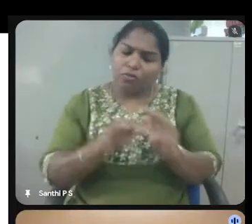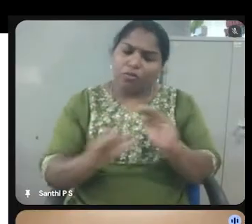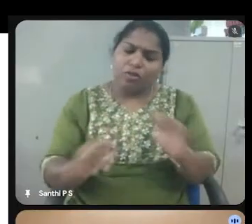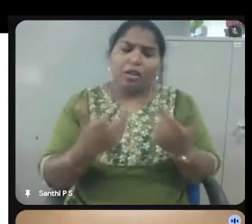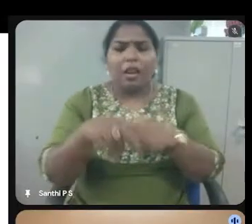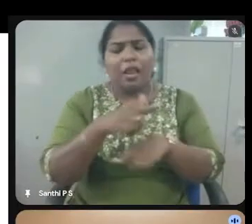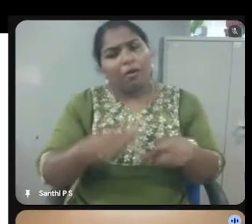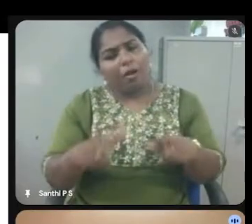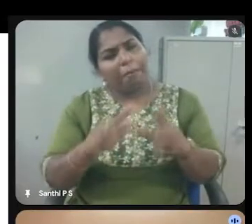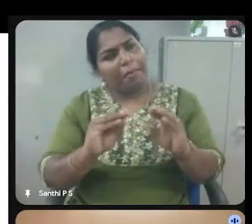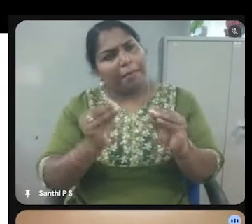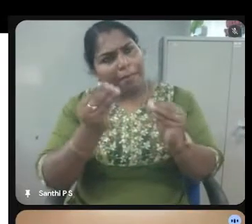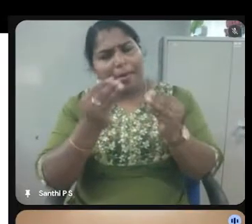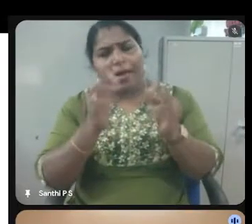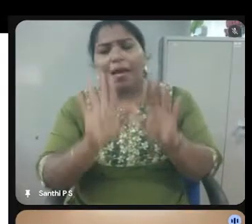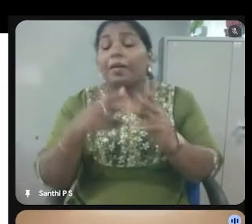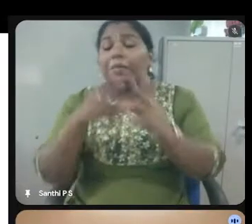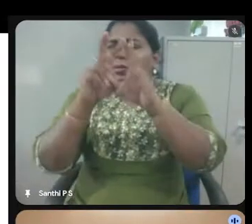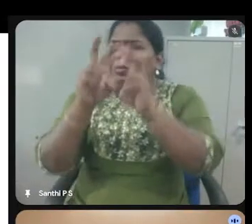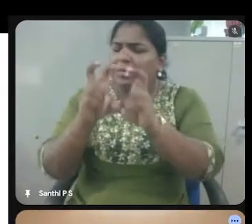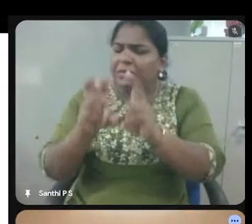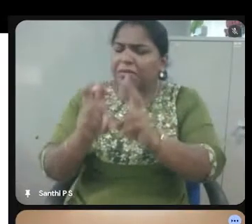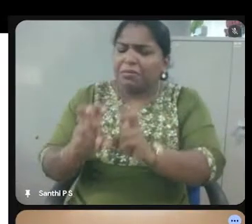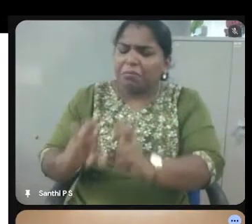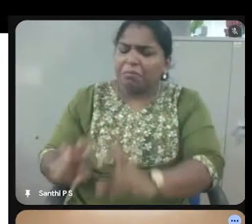നമ്മൾ കൂടുതൽ ഡീറ്റെയിൽ ആയിട്ട് പരിശോധിച്ചപ്പോൾ